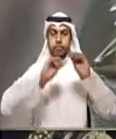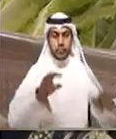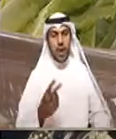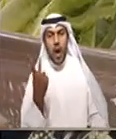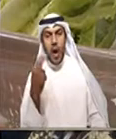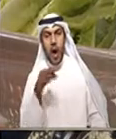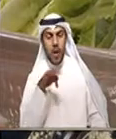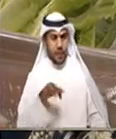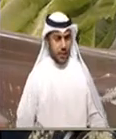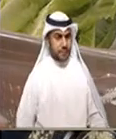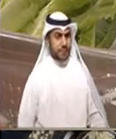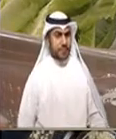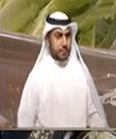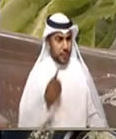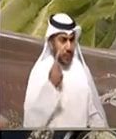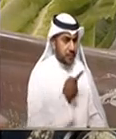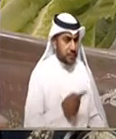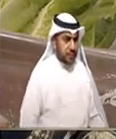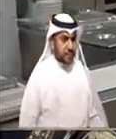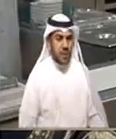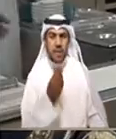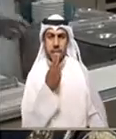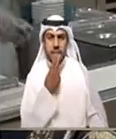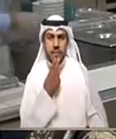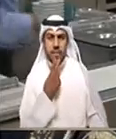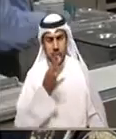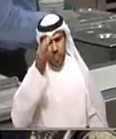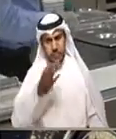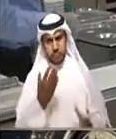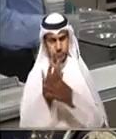مستوى المنطقة في تقديم أوجه الرعاية الصحية